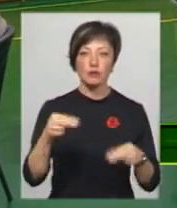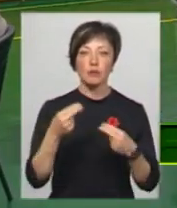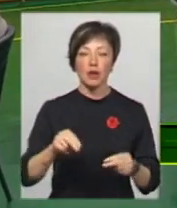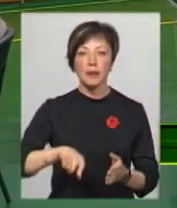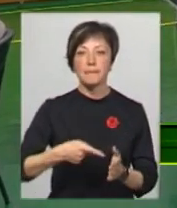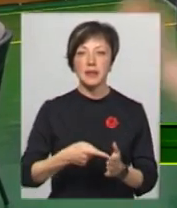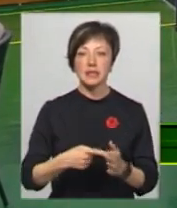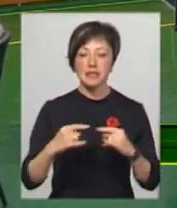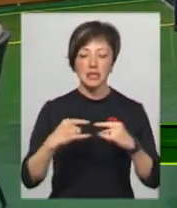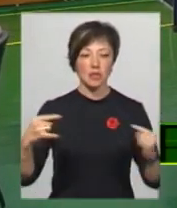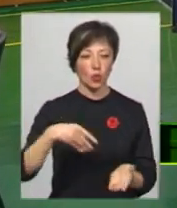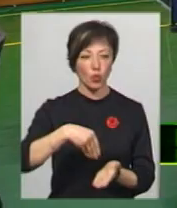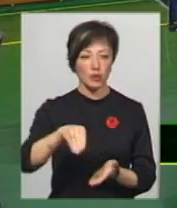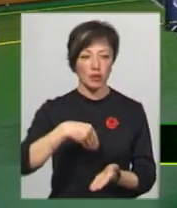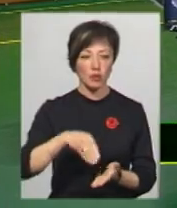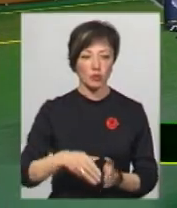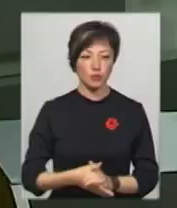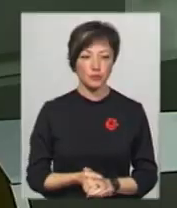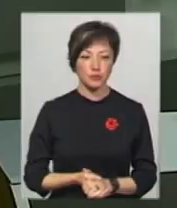чемпіонаті міста з настільного тенісу.